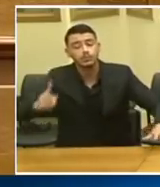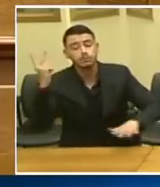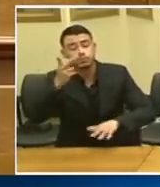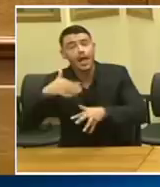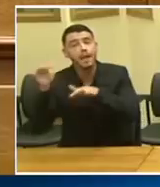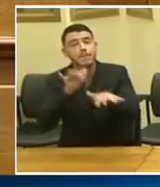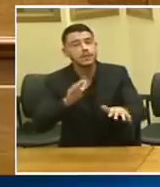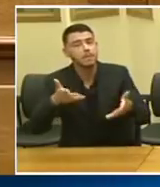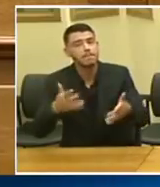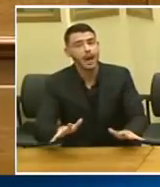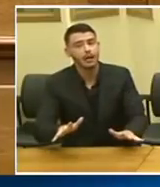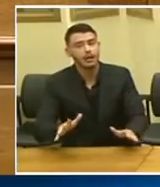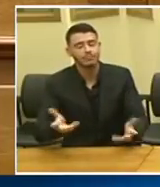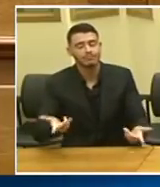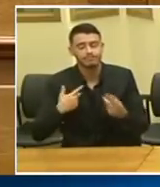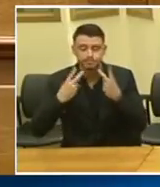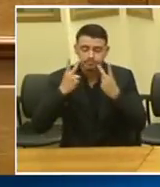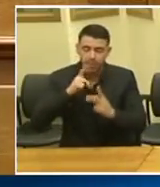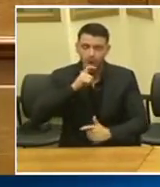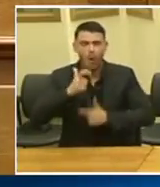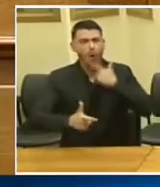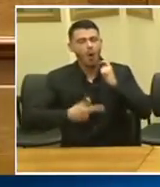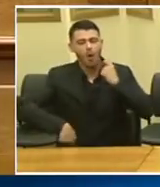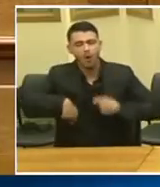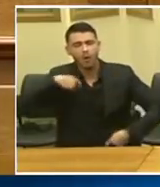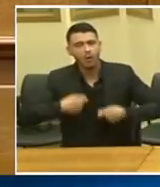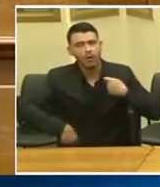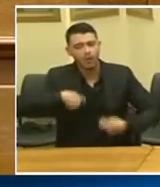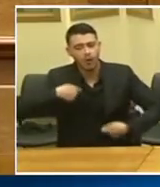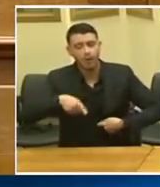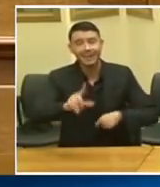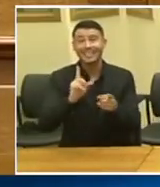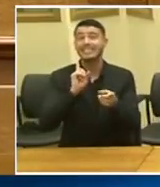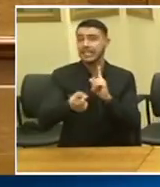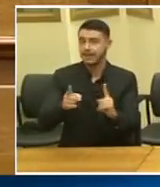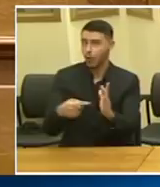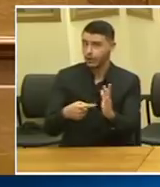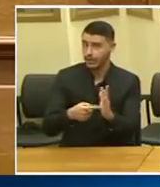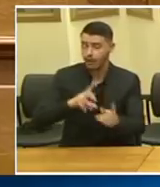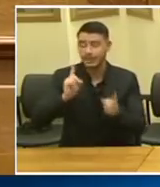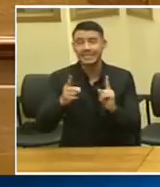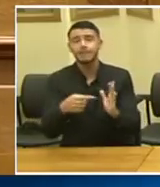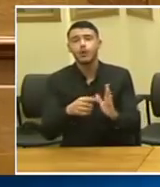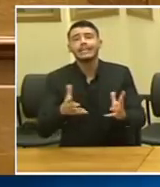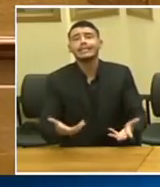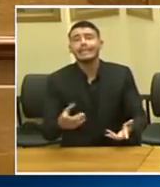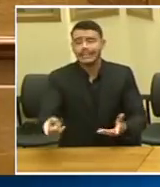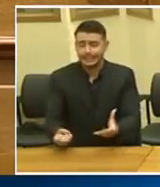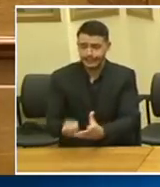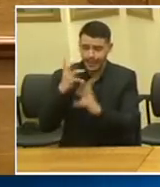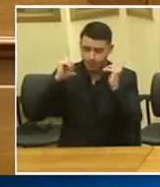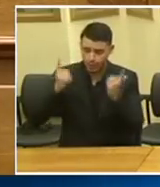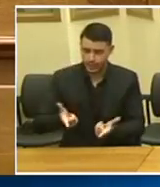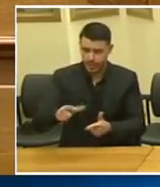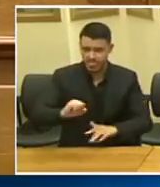Βλέπουμε κραυγές, δυστυχώς, εναντίον μιας συμφωνίας από μια ακροδεξιά η οποία έκανε καριέρα